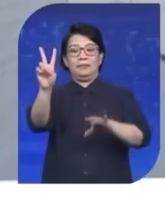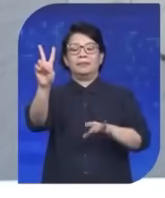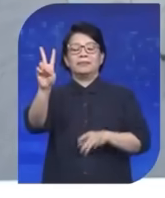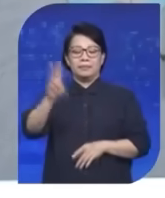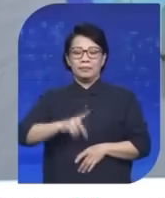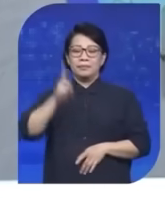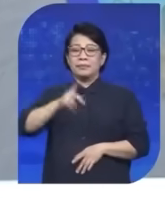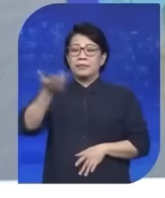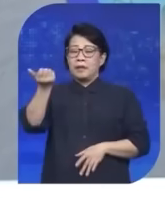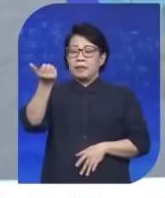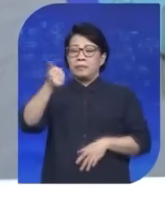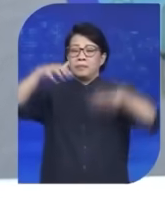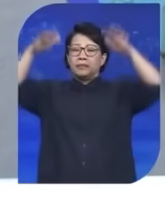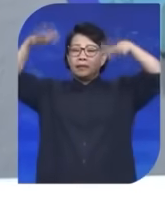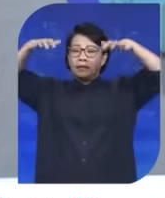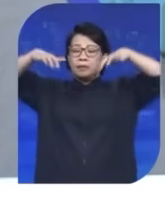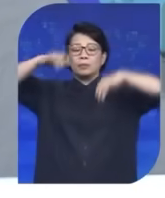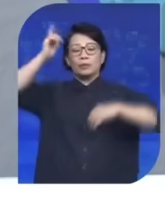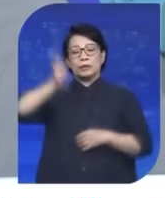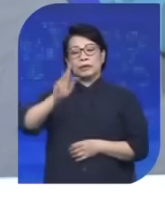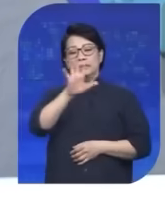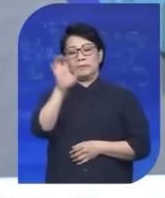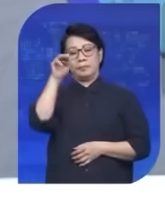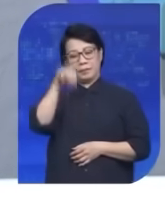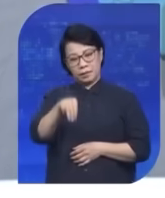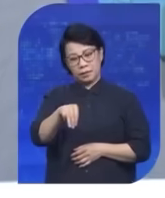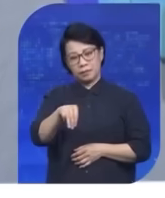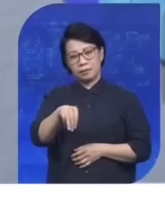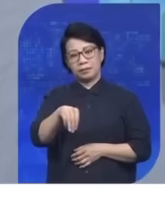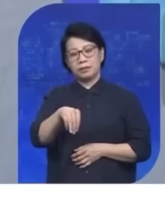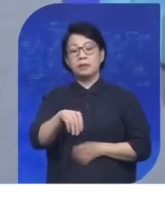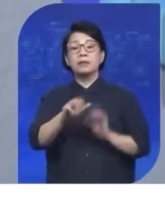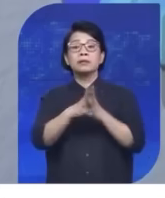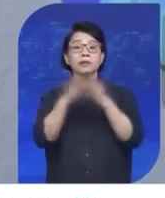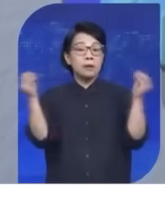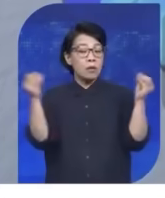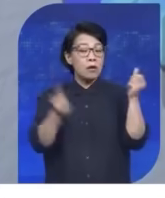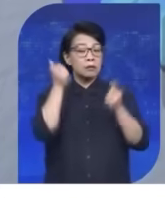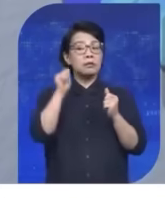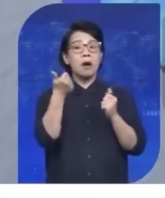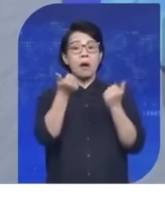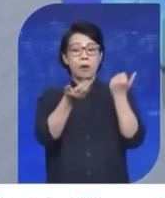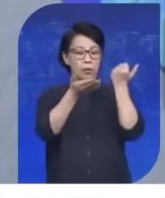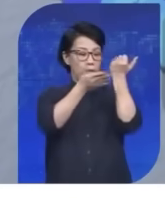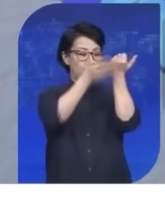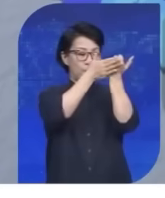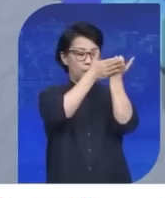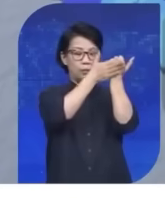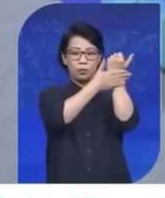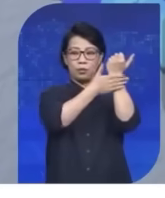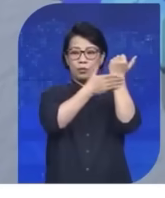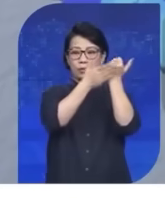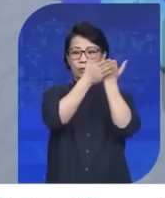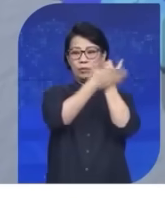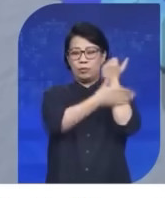mây ẩm phát triển từ độ cao 1.500m đến 5.000m. Trong đó mưa sẽ tập trung nhiều ở phía Tây Bắc Bộ sang đến khu vực đồng bằng, bao gồm